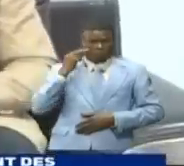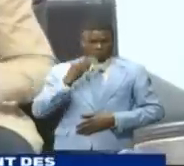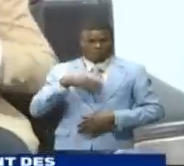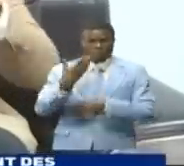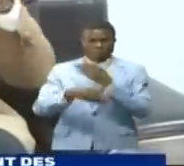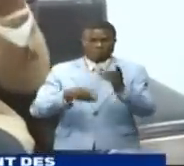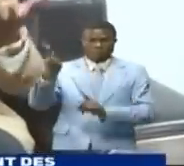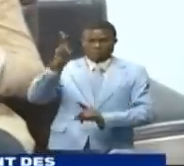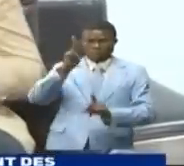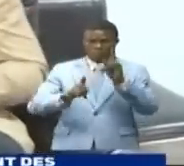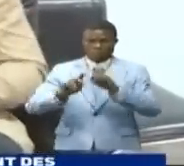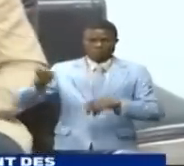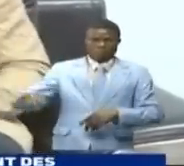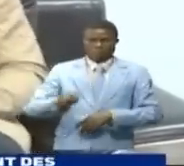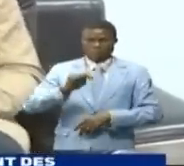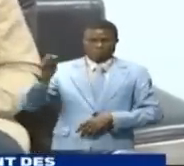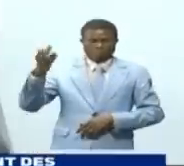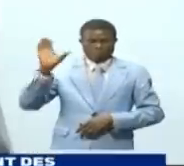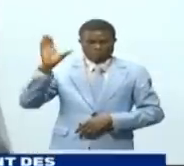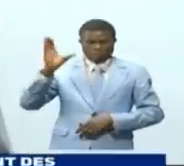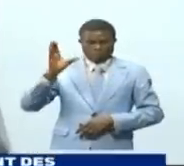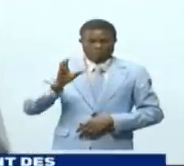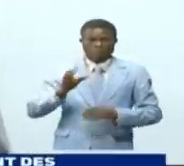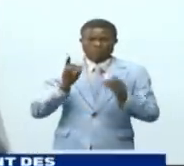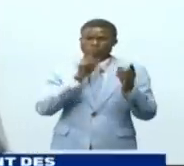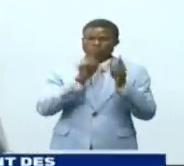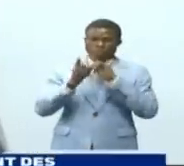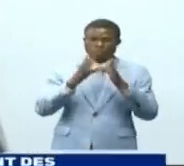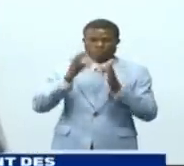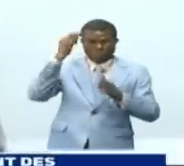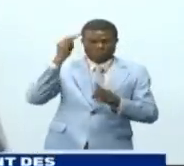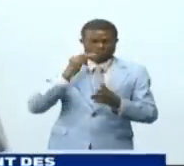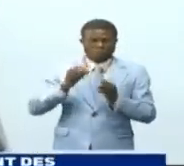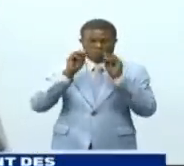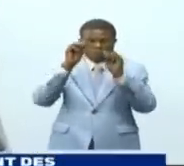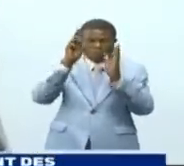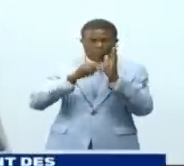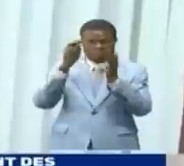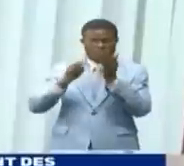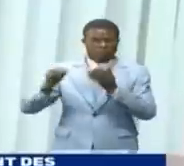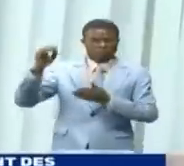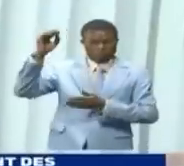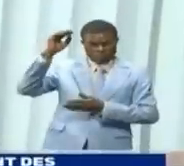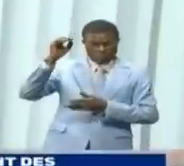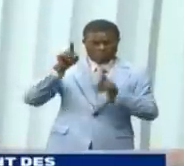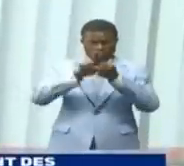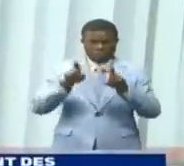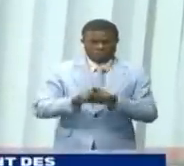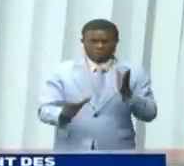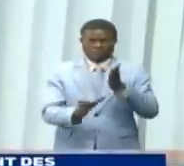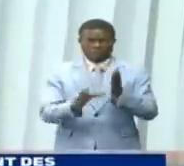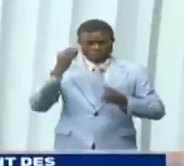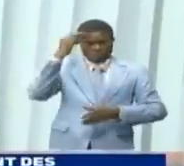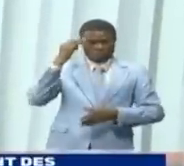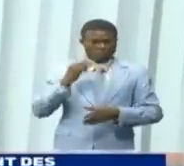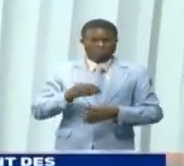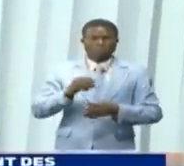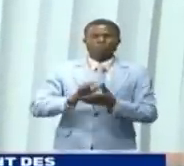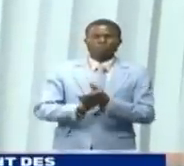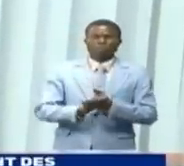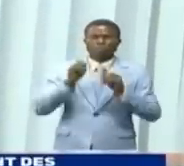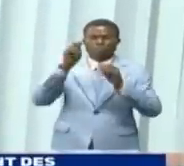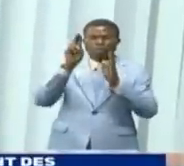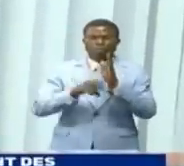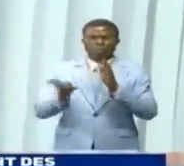fonction publique, Jean-Pierre Niaou, a conféré avec le ministre de l'ESU, Moïne Dozongui, ainsi que la vice-ministre de l'EPST,